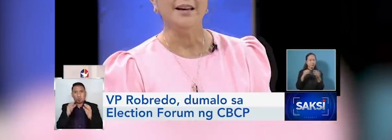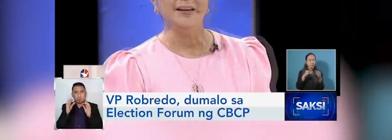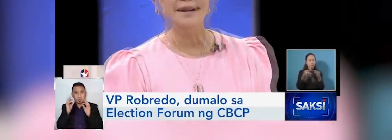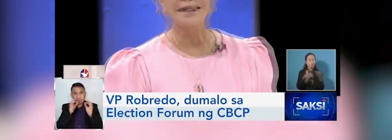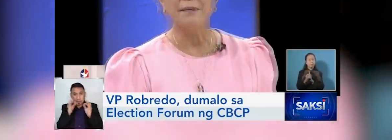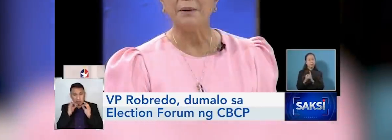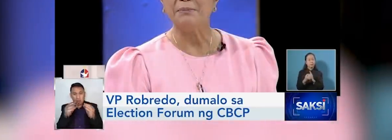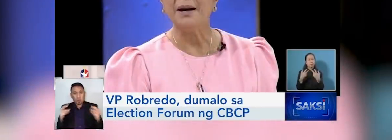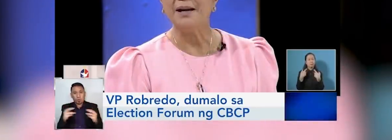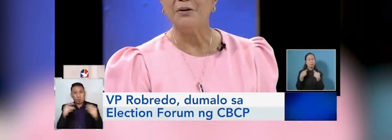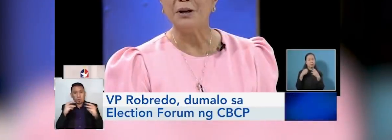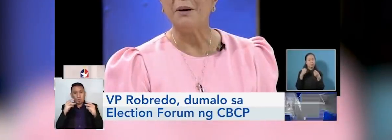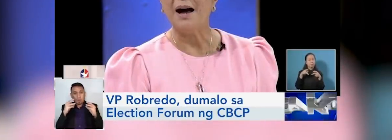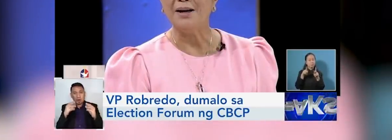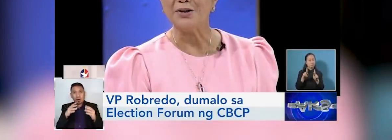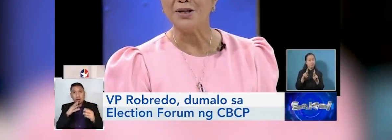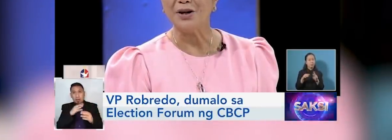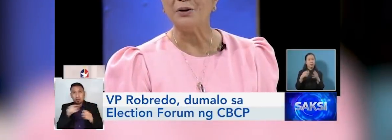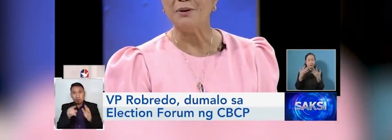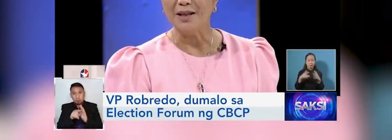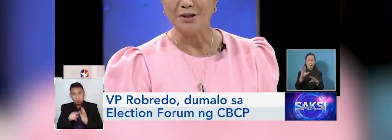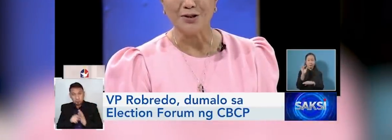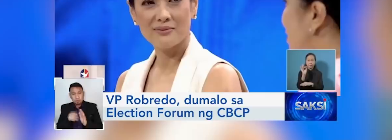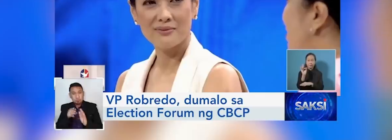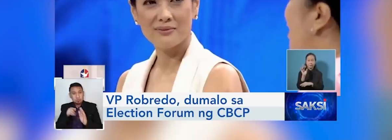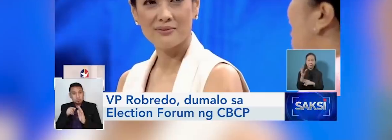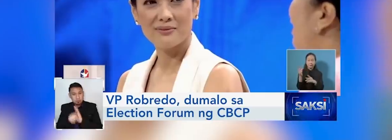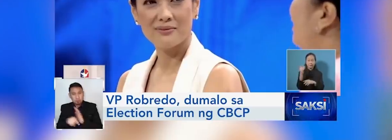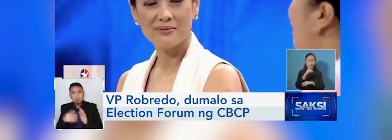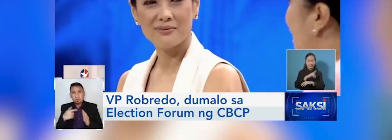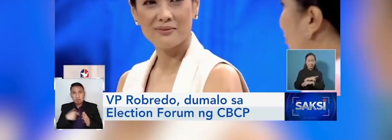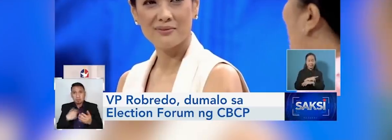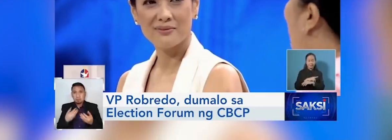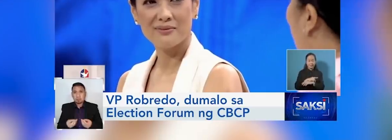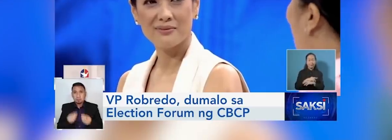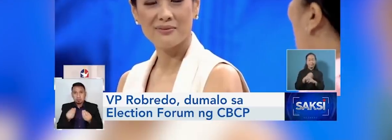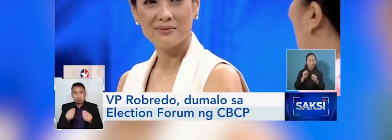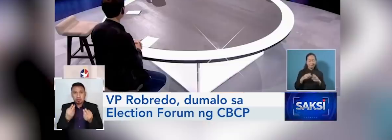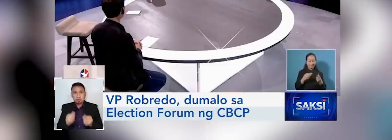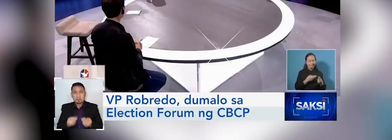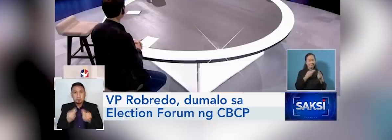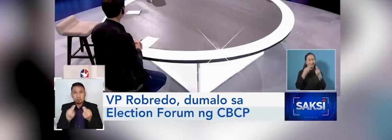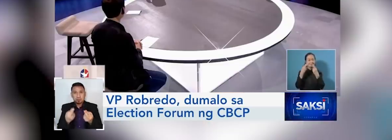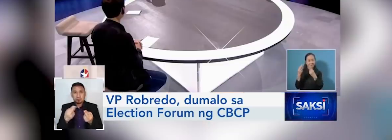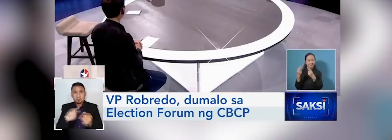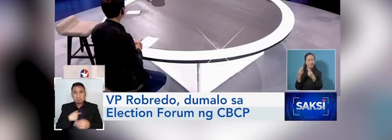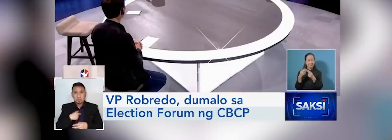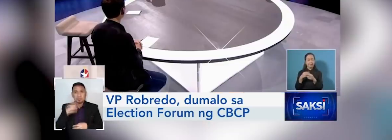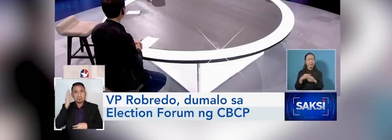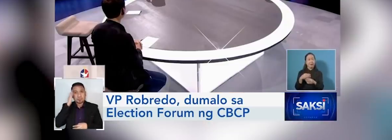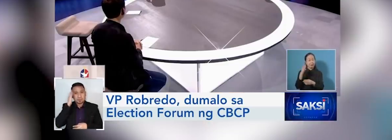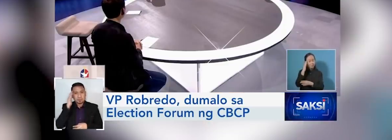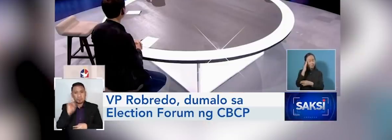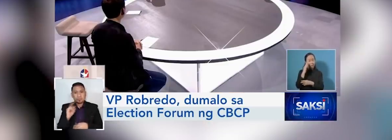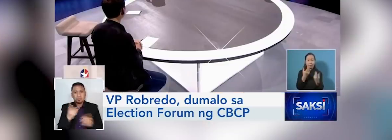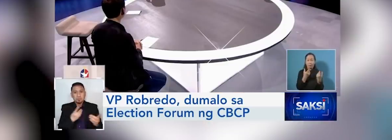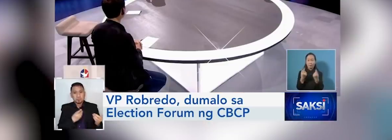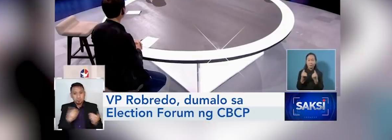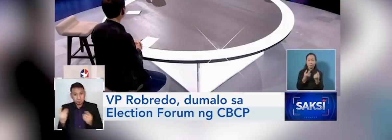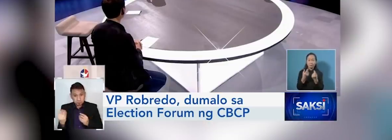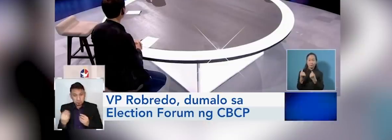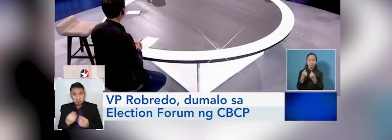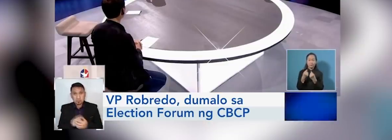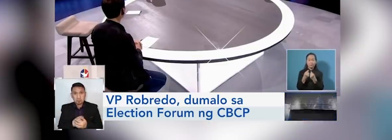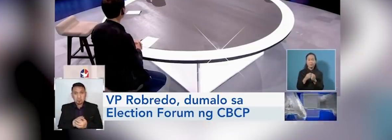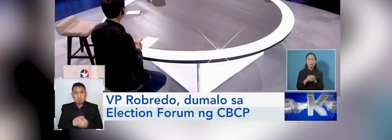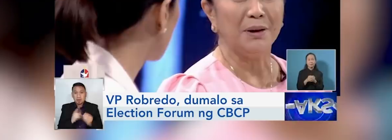na nangyayari. Nakapagbigay ako ng maayos na recommendations at ngayon alam ko kung anong gagawin sa drug war